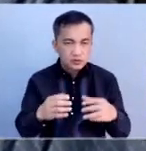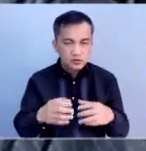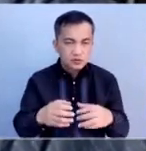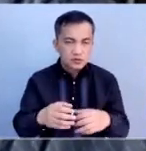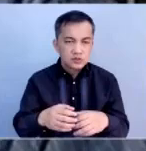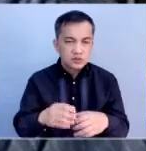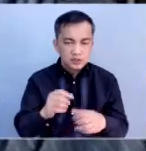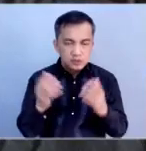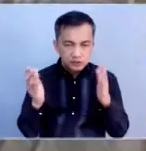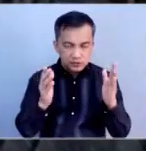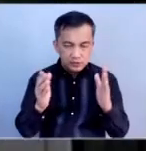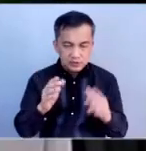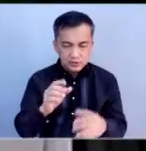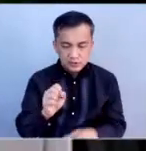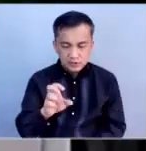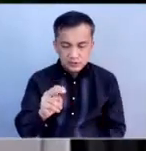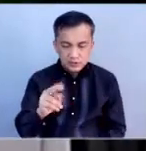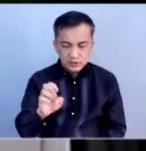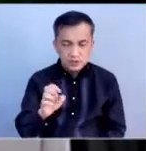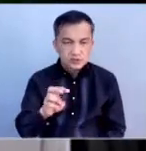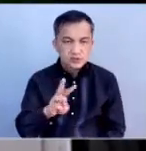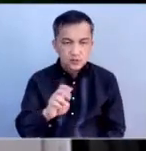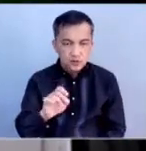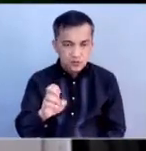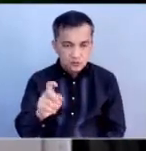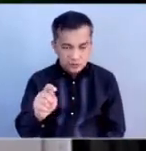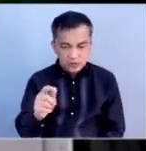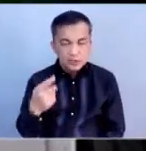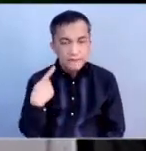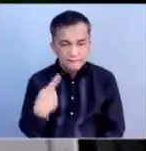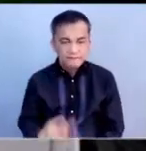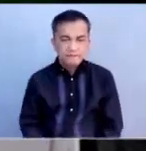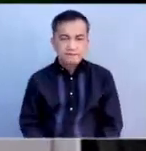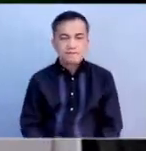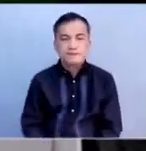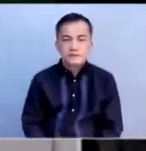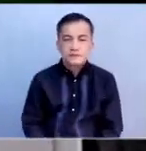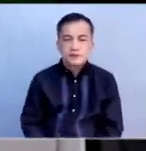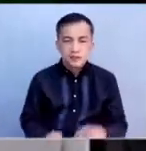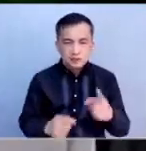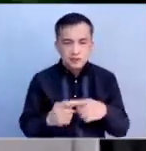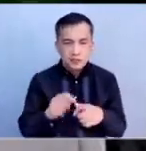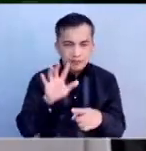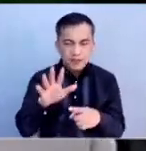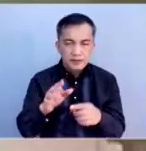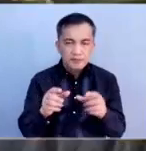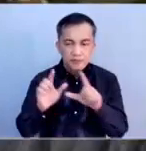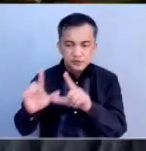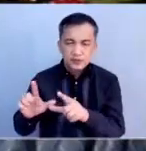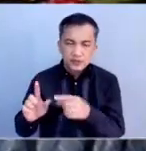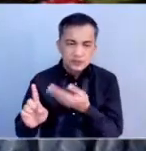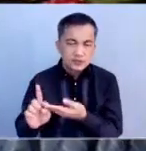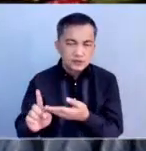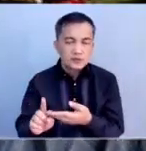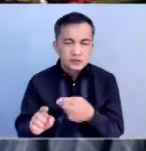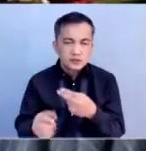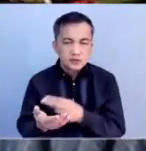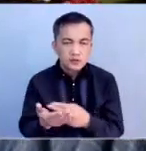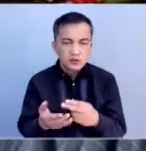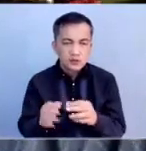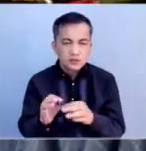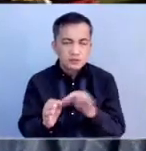niya, kaya siya winaran. Tinuturing na top 5 most wanted ng Holy Spirit PNP ang suspect. Drug user